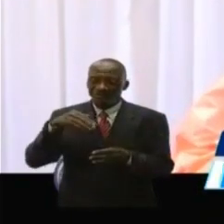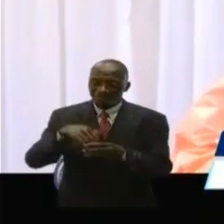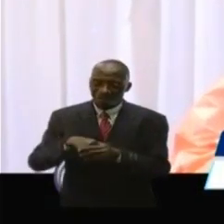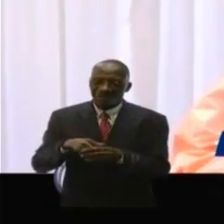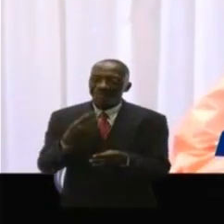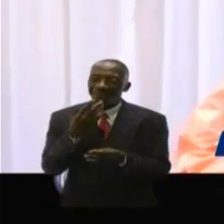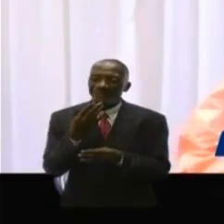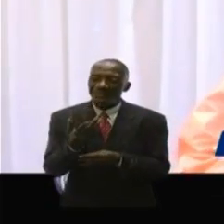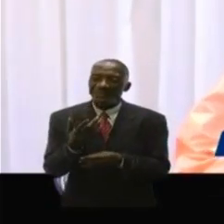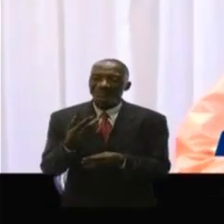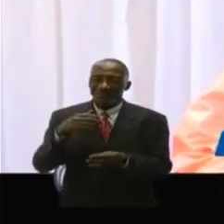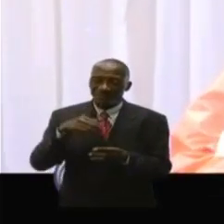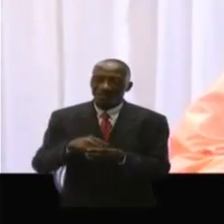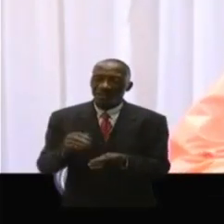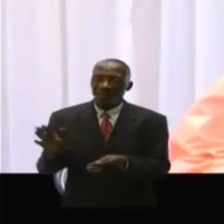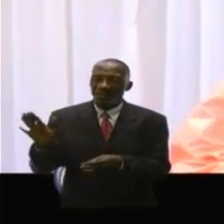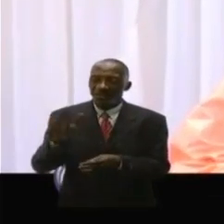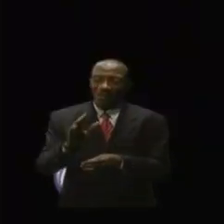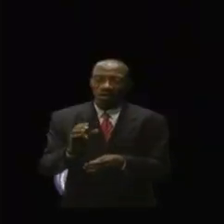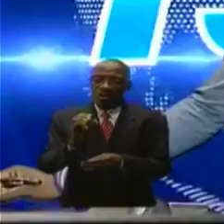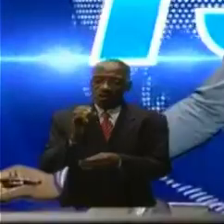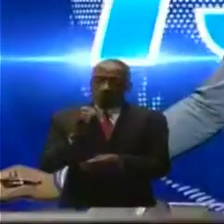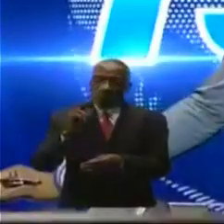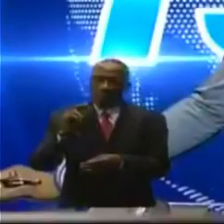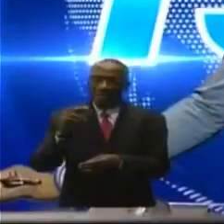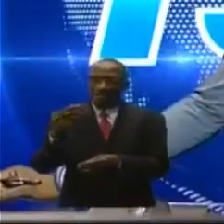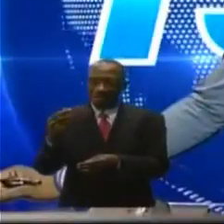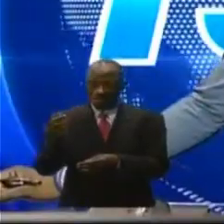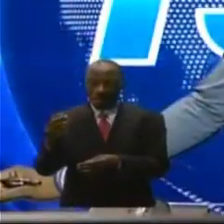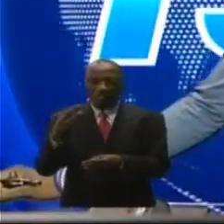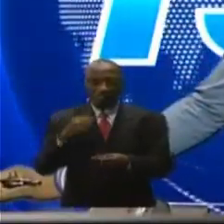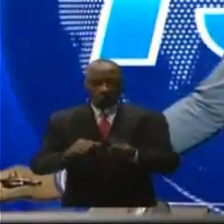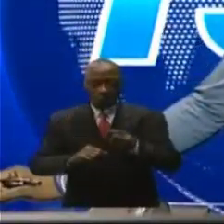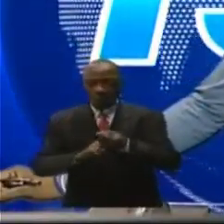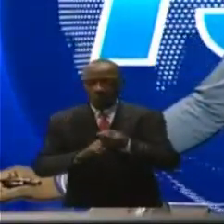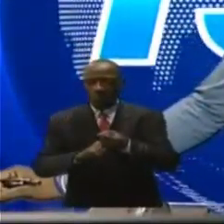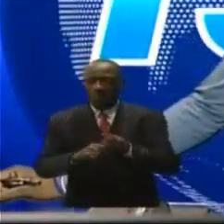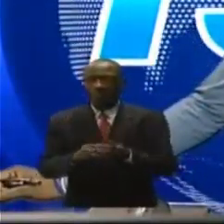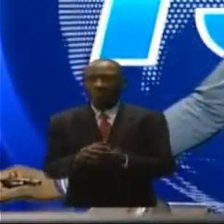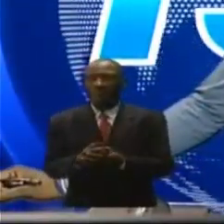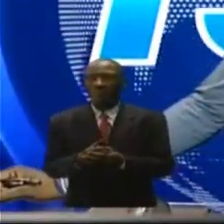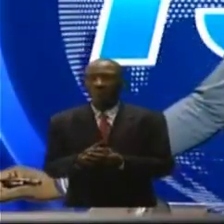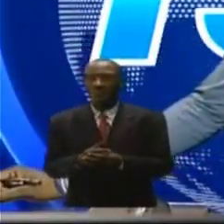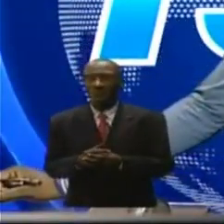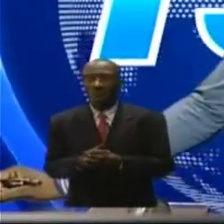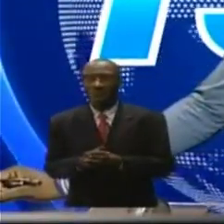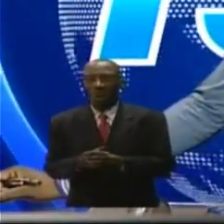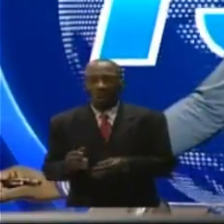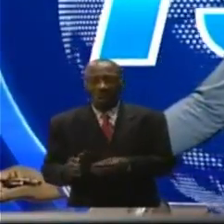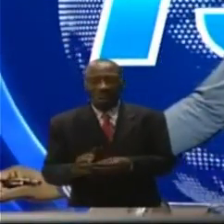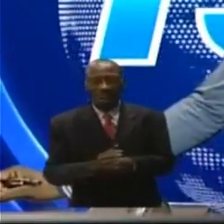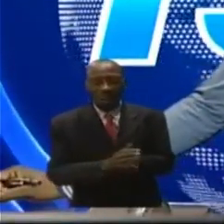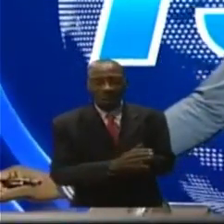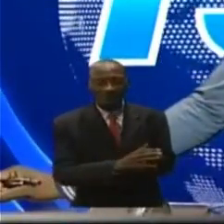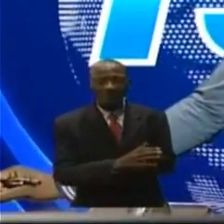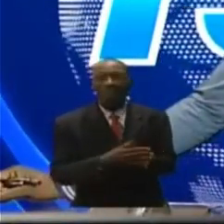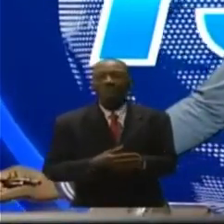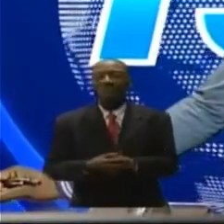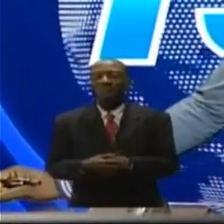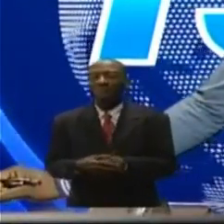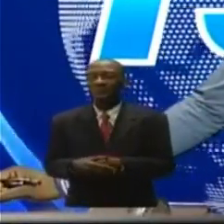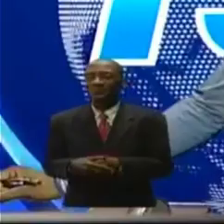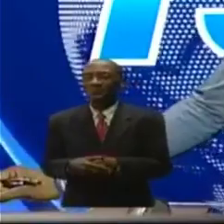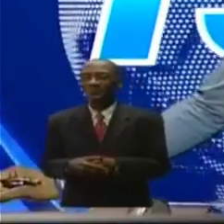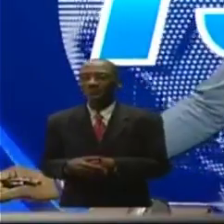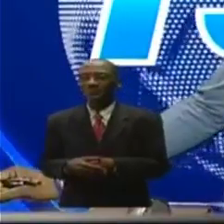positive aux besoins vulnérables. La scène est... Au Kassai oriental, de vivres et non-vivres ont